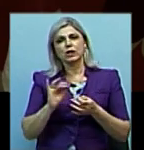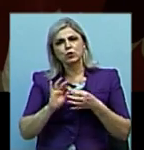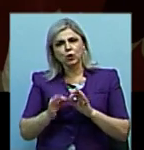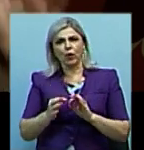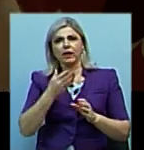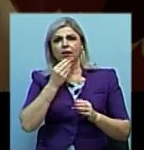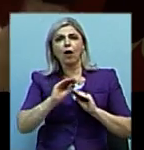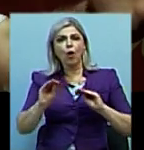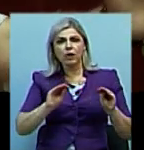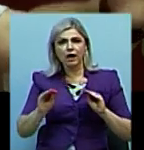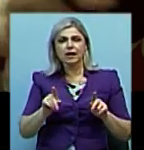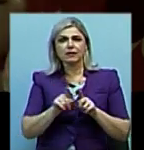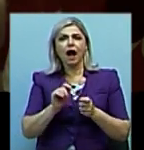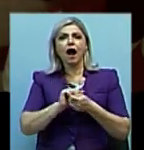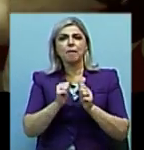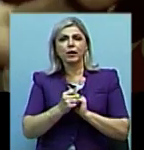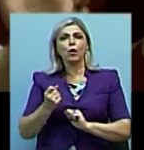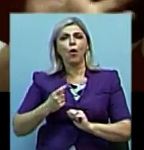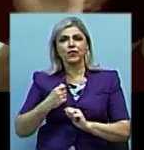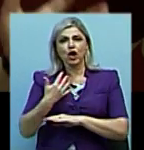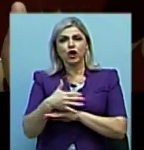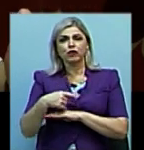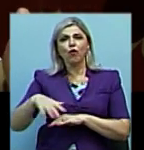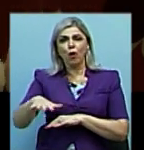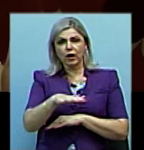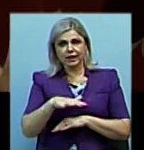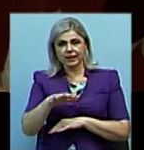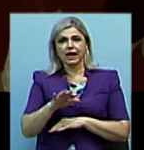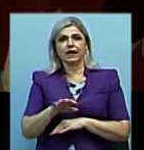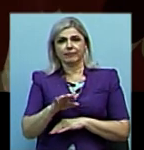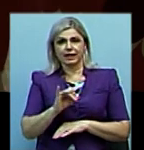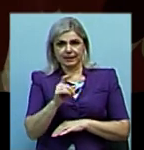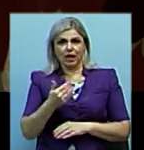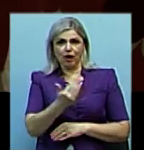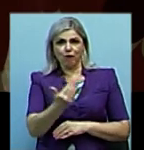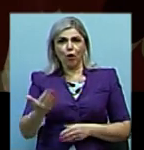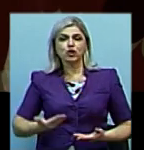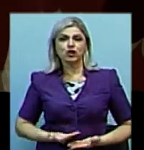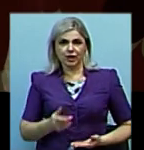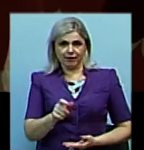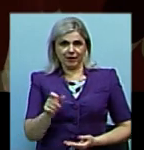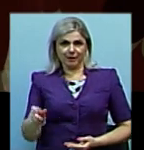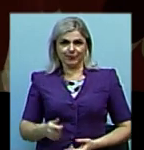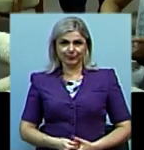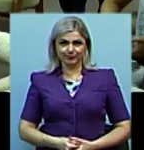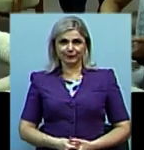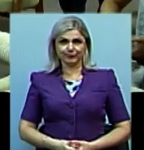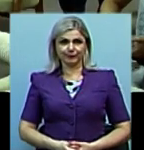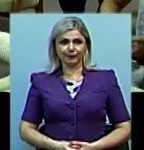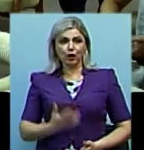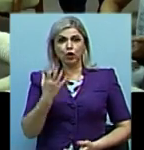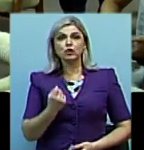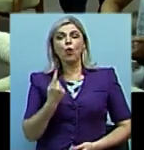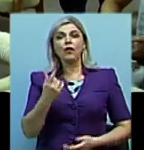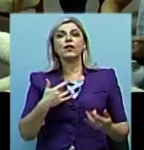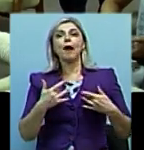Такий кам'яний одеський дворик буде збудований у нас на сцені з його мешканцями. З його обітателями. Ще одна